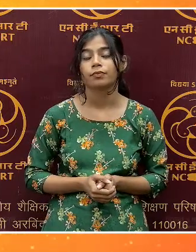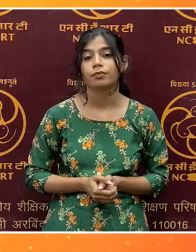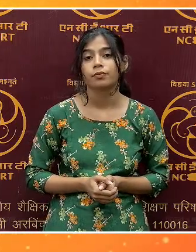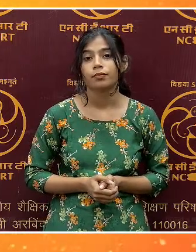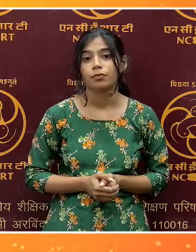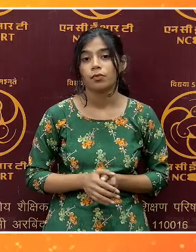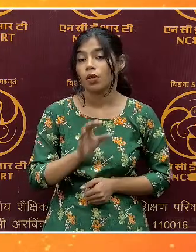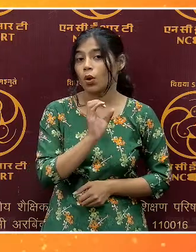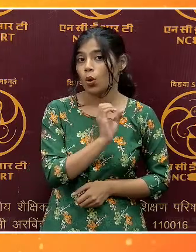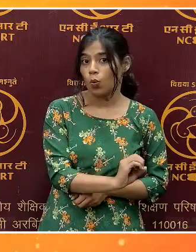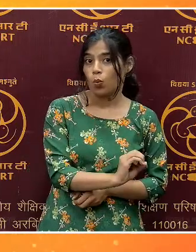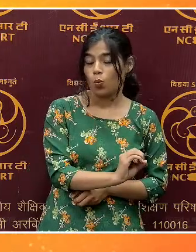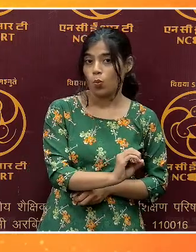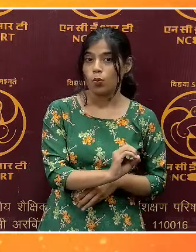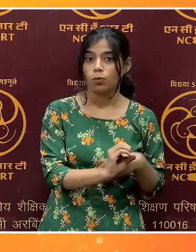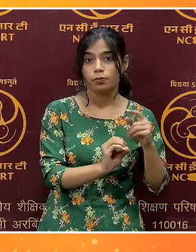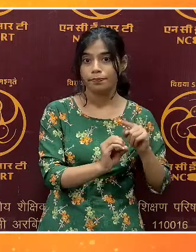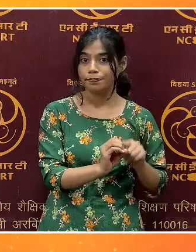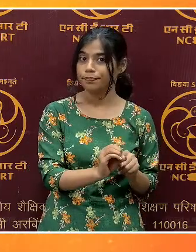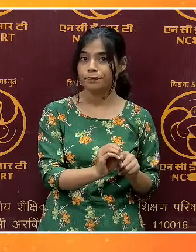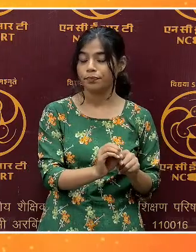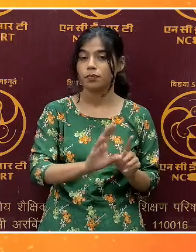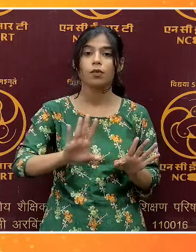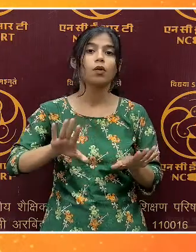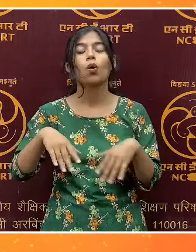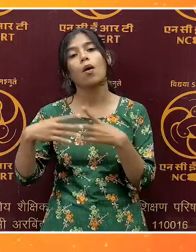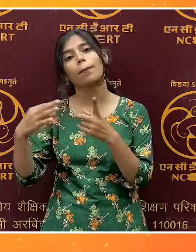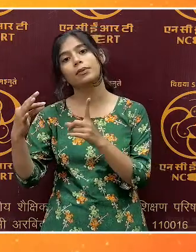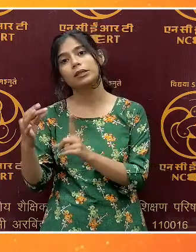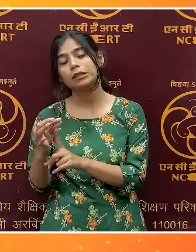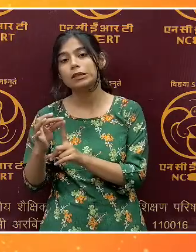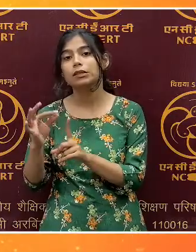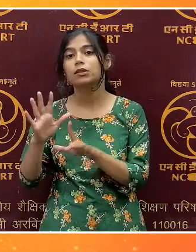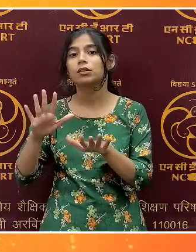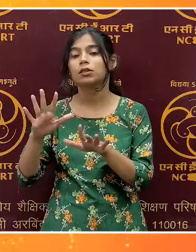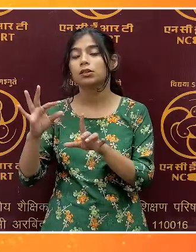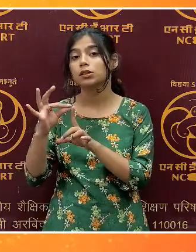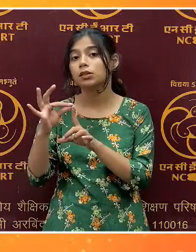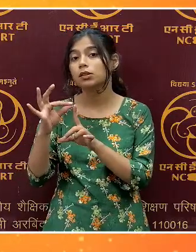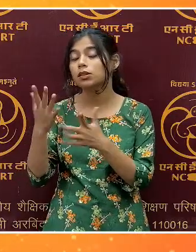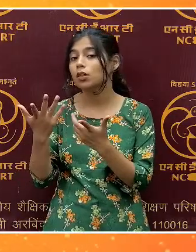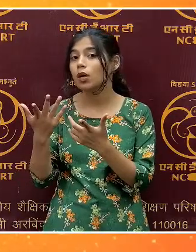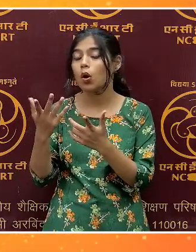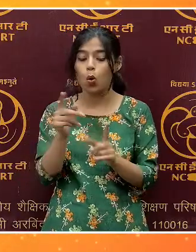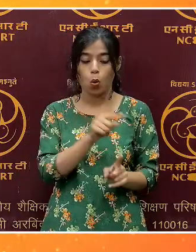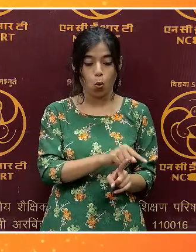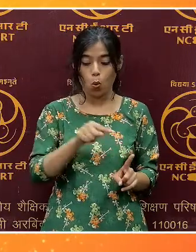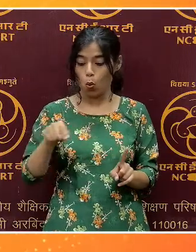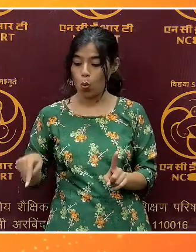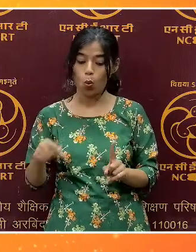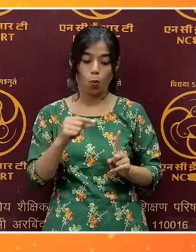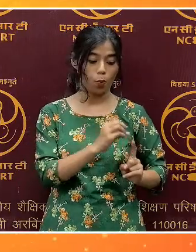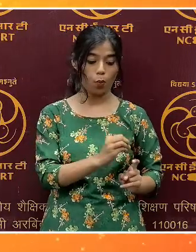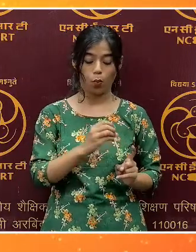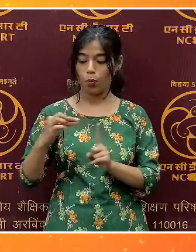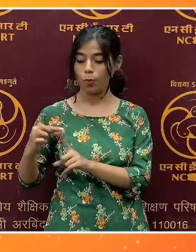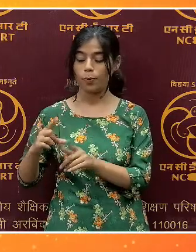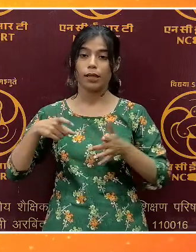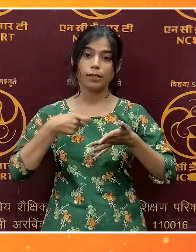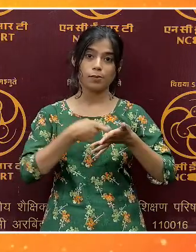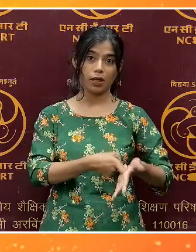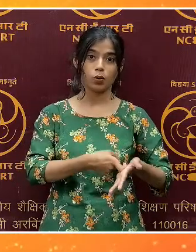So, O here is origin, जी P is the final position, OP is the position vector of P with respect to O.